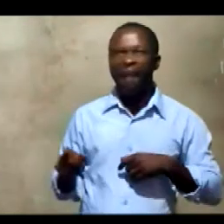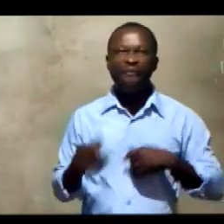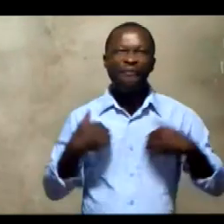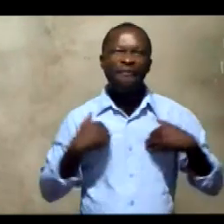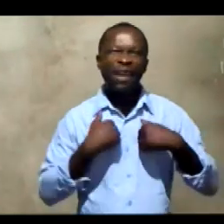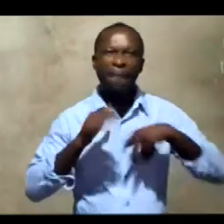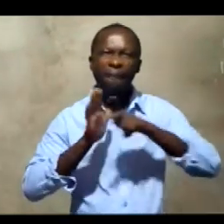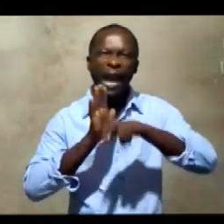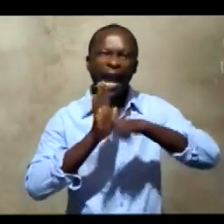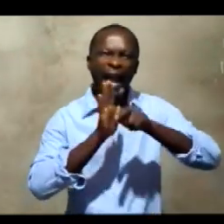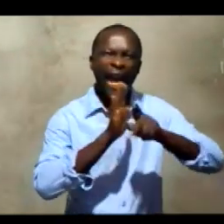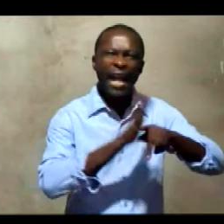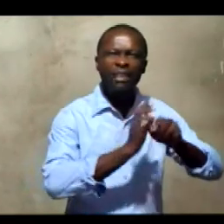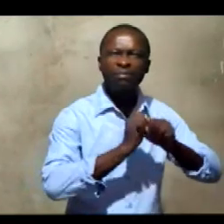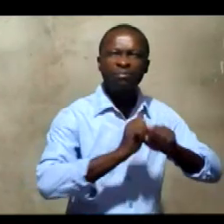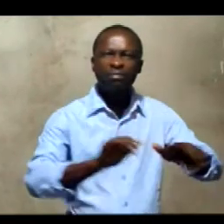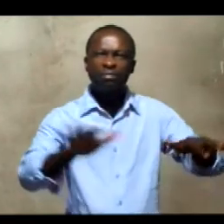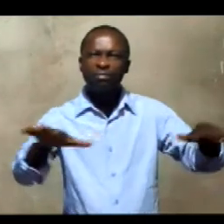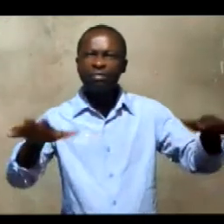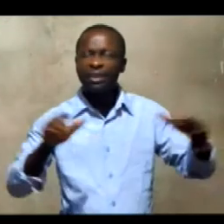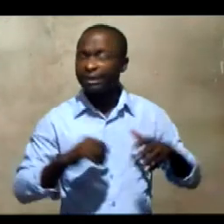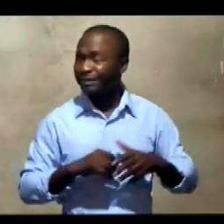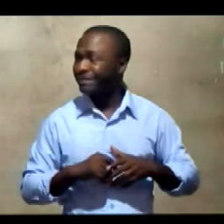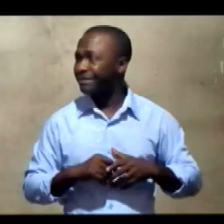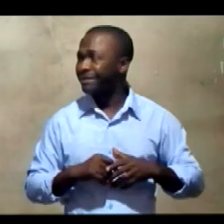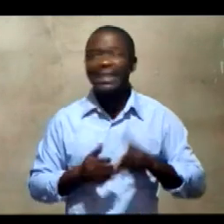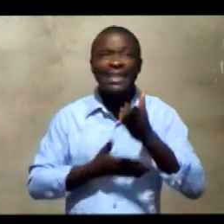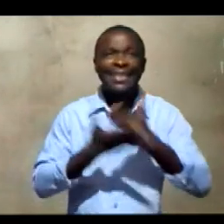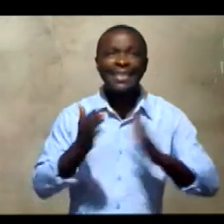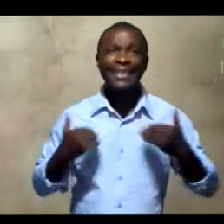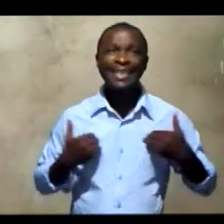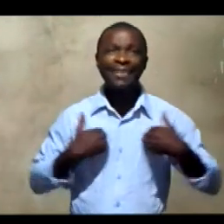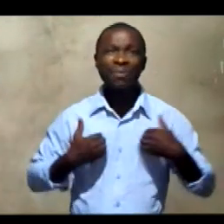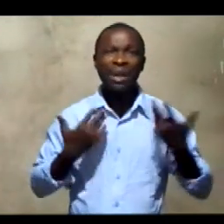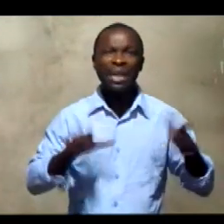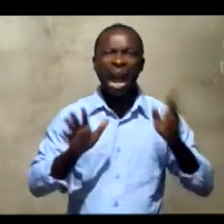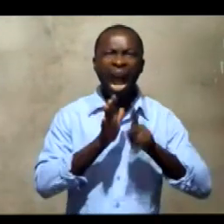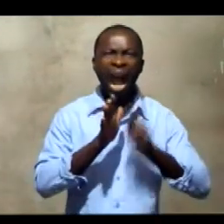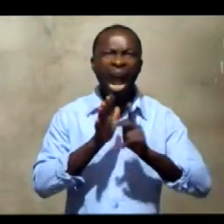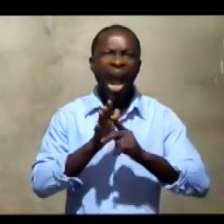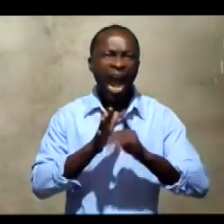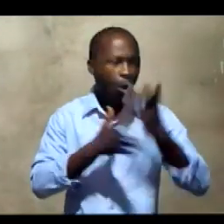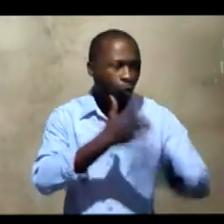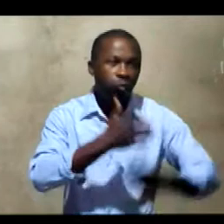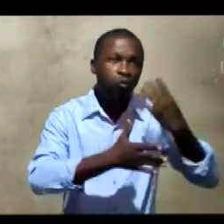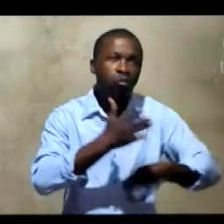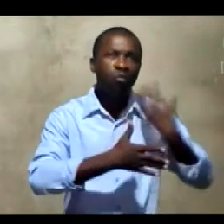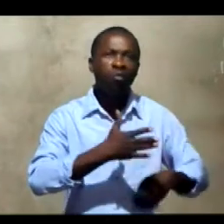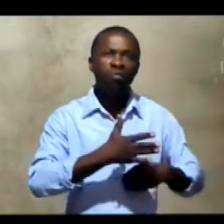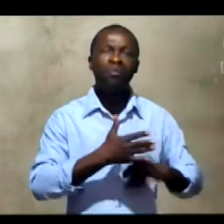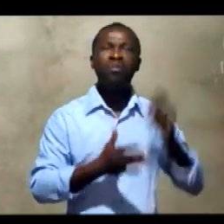de plus en plus menacée. La conservation de certaines espèces protégées devient un enjeu de gouvernance